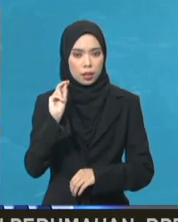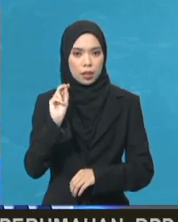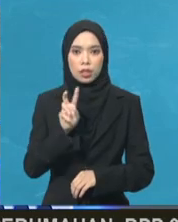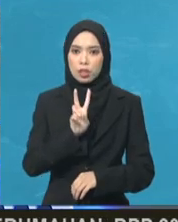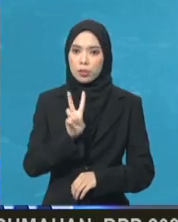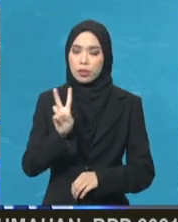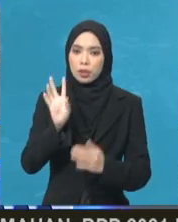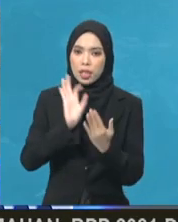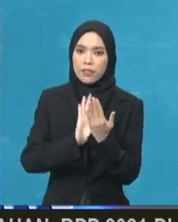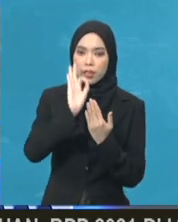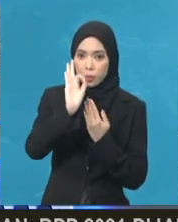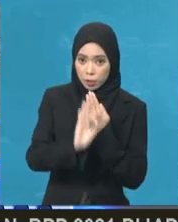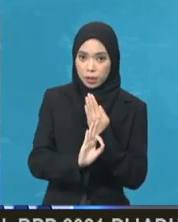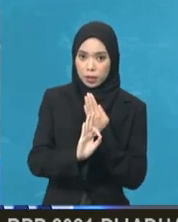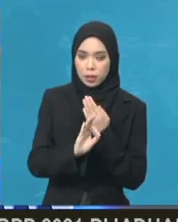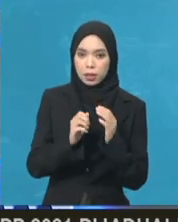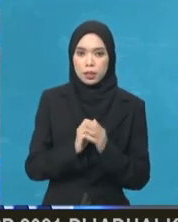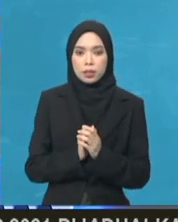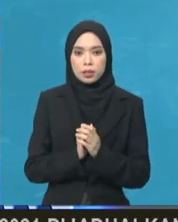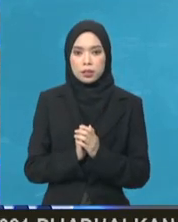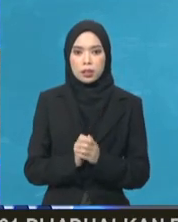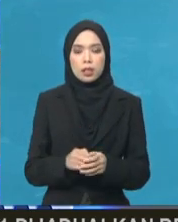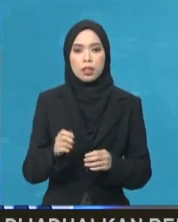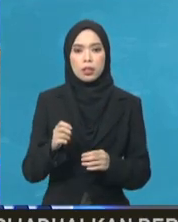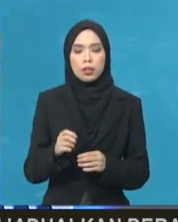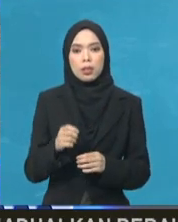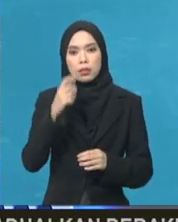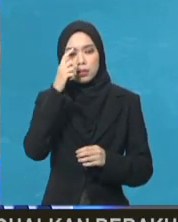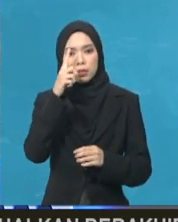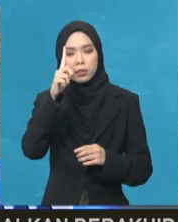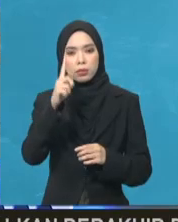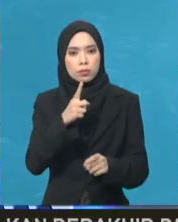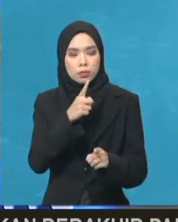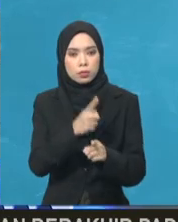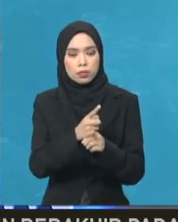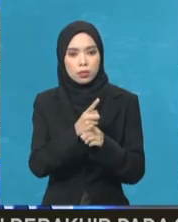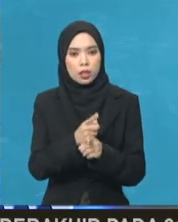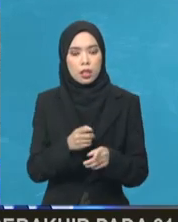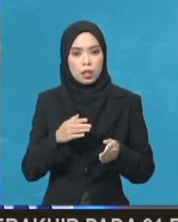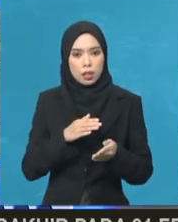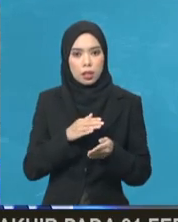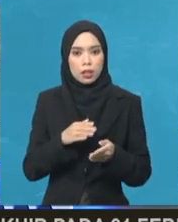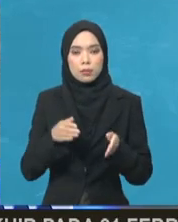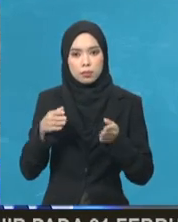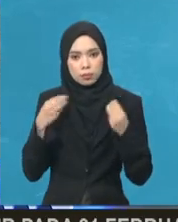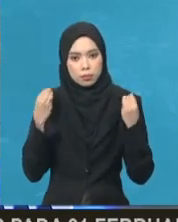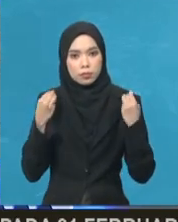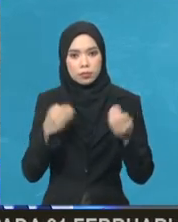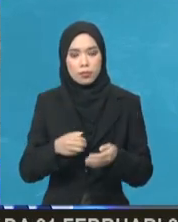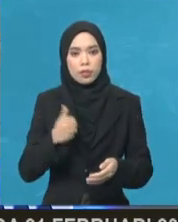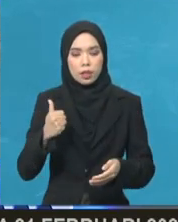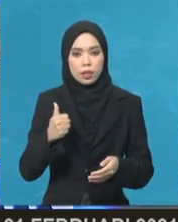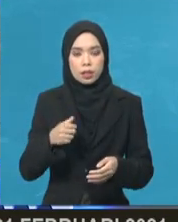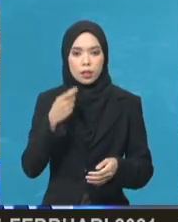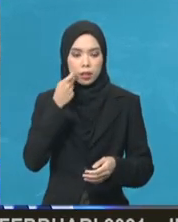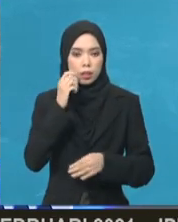22 Februari ini sehubungan itu bagi memastikan kelancaran majelis tersebut petang tadi dia adegan